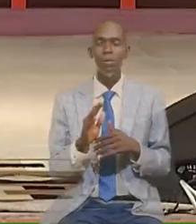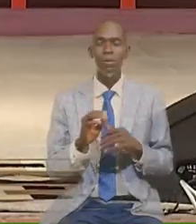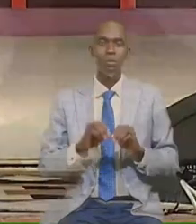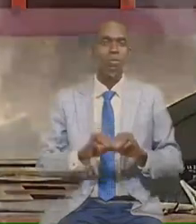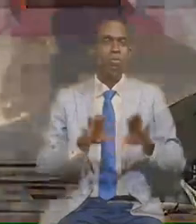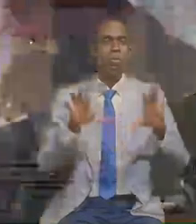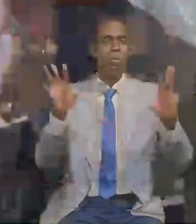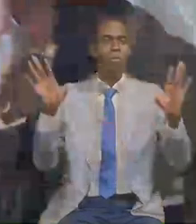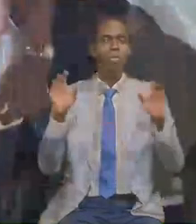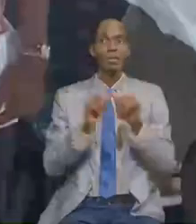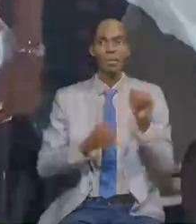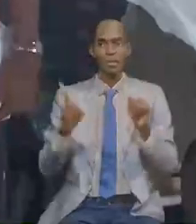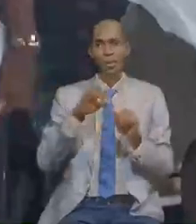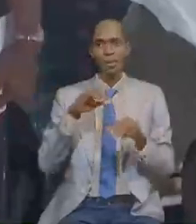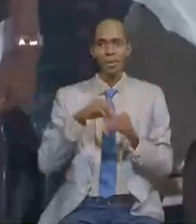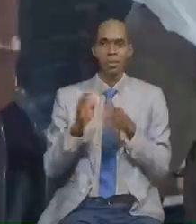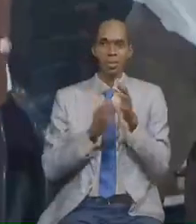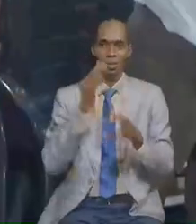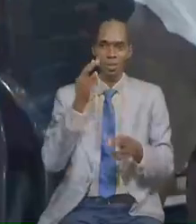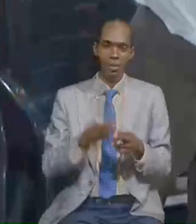au nom de Jésus